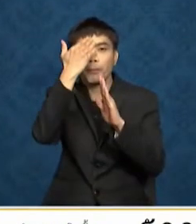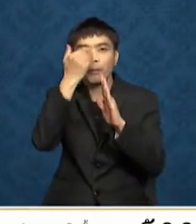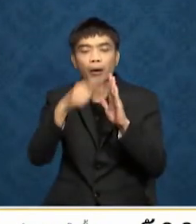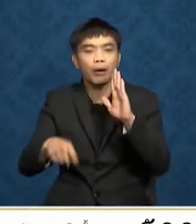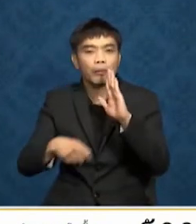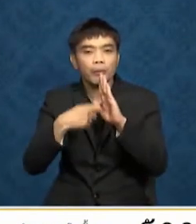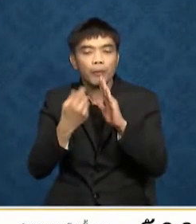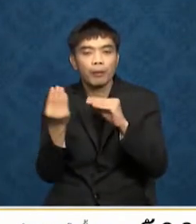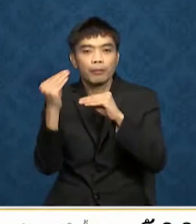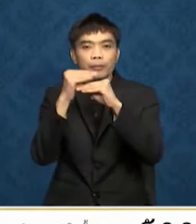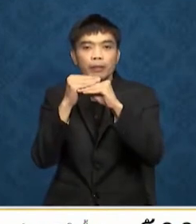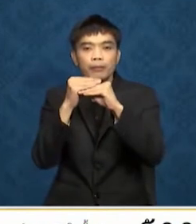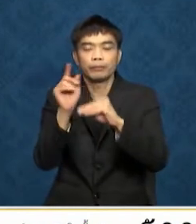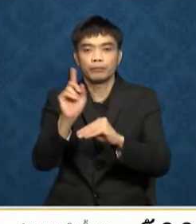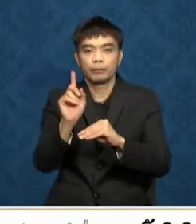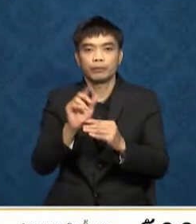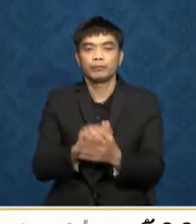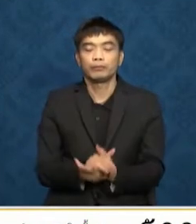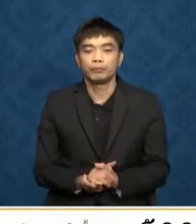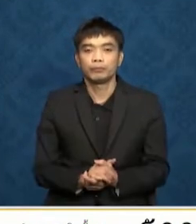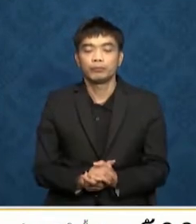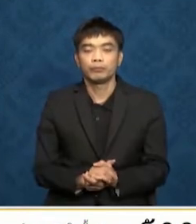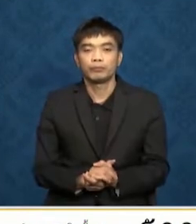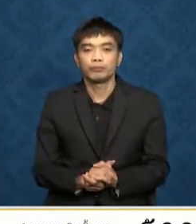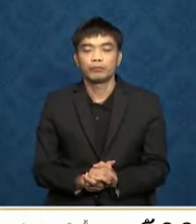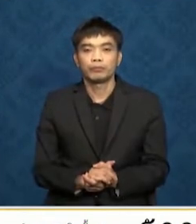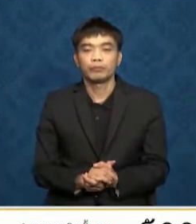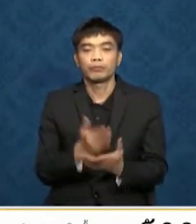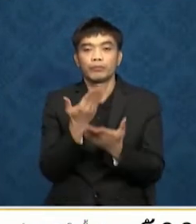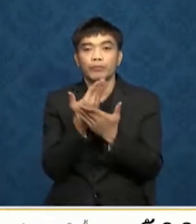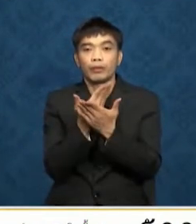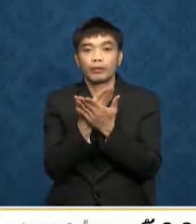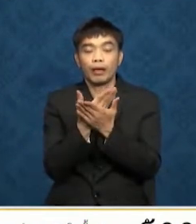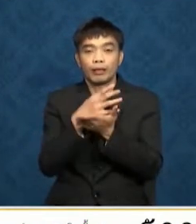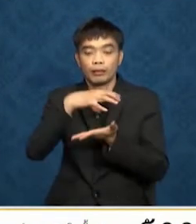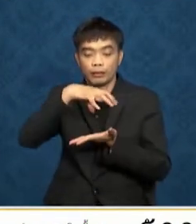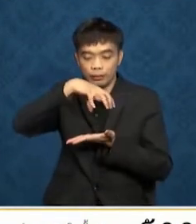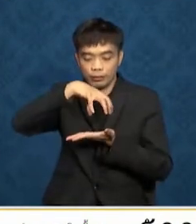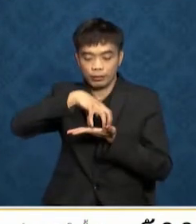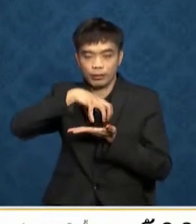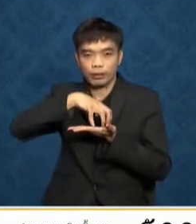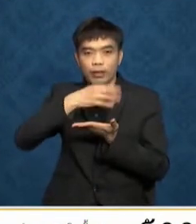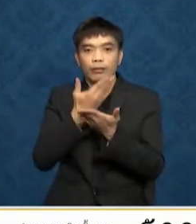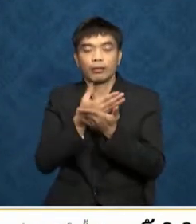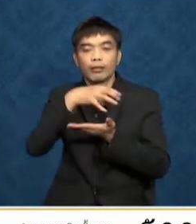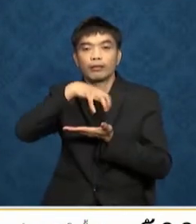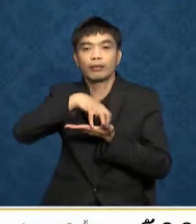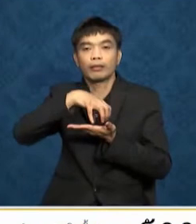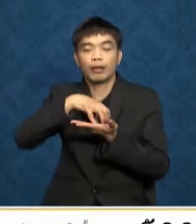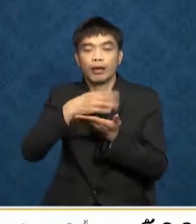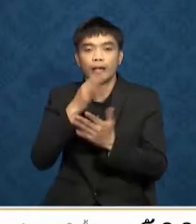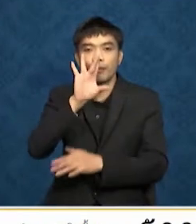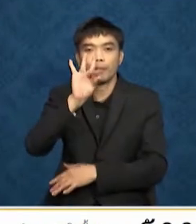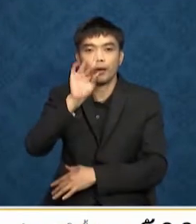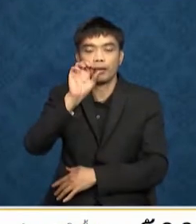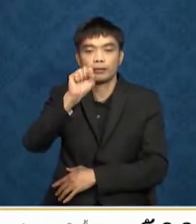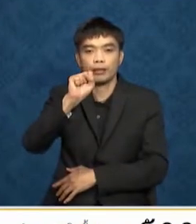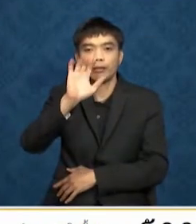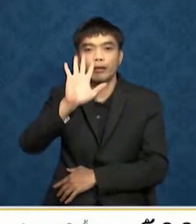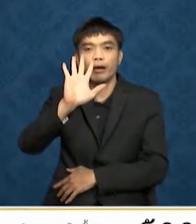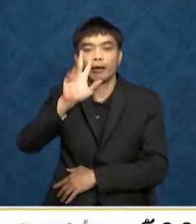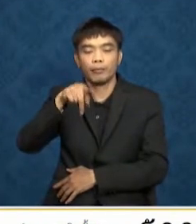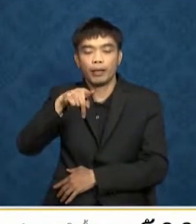ครับโดยเฉพาะในส่วนของงบกลางซึ่งตั้งไว้85,000